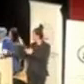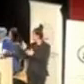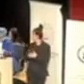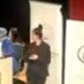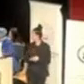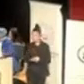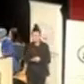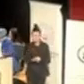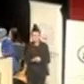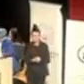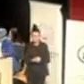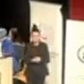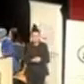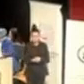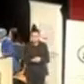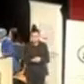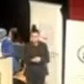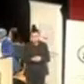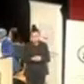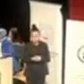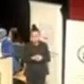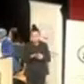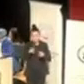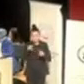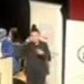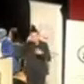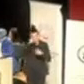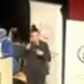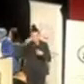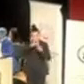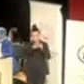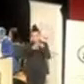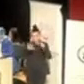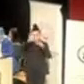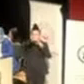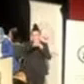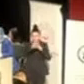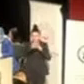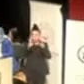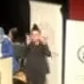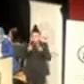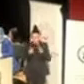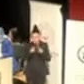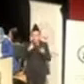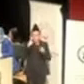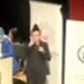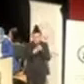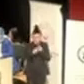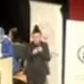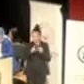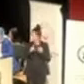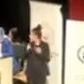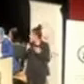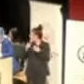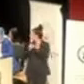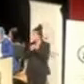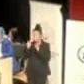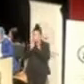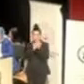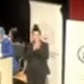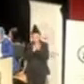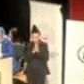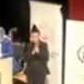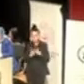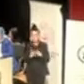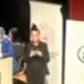karşılaşıyor. Türkiye Bibliografyası, Ulusal Bibliografik Denetim'in sağlanması ile Türkiye'de yayınlanan bütün eserlerin